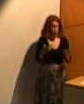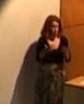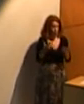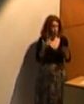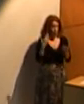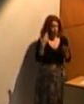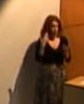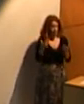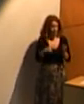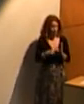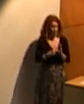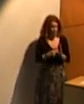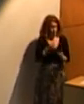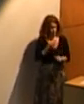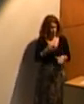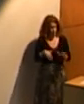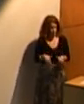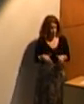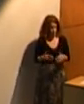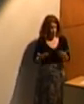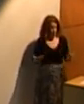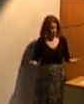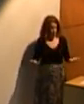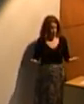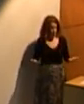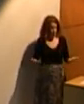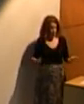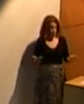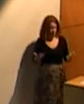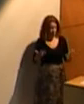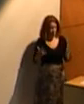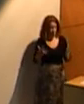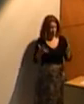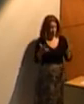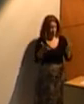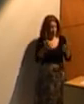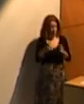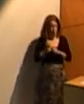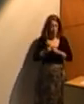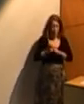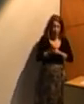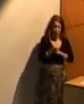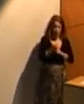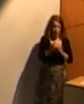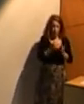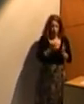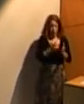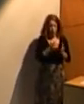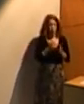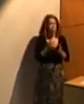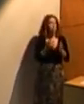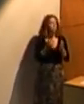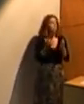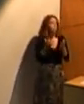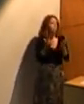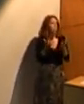un cas sur et le processus qui conduirait à la transhumance 32-30 humanisme en fait dans les dix quinze vingt années à